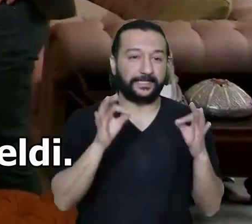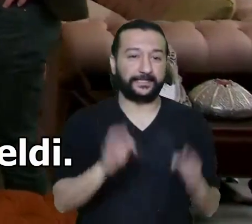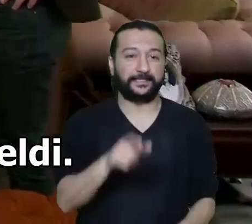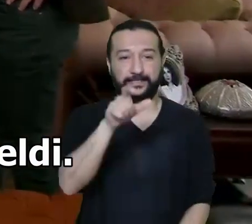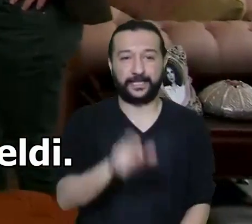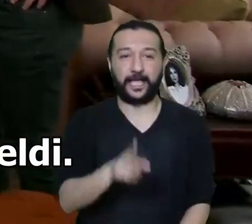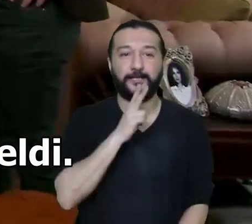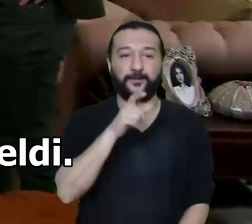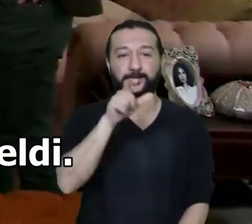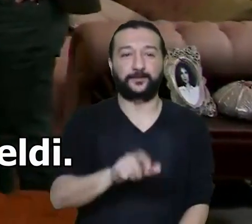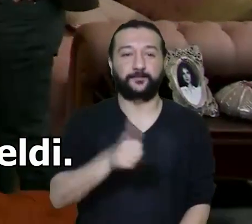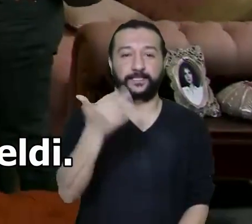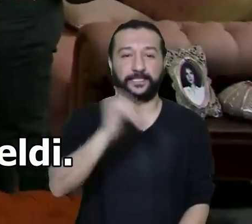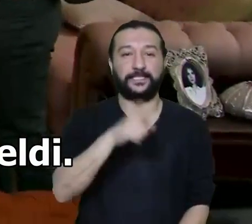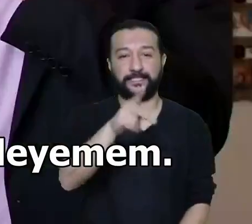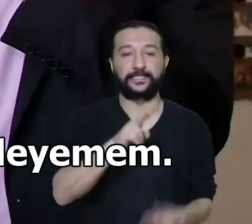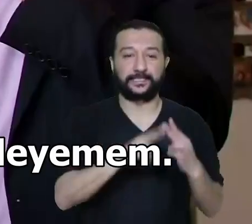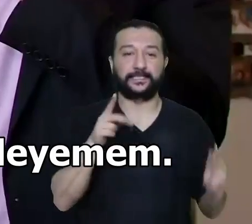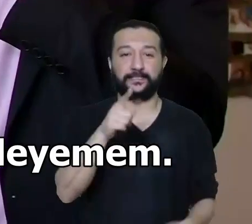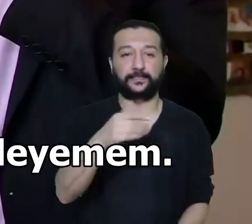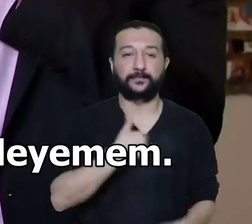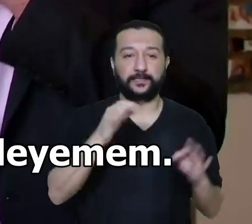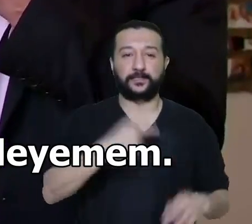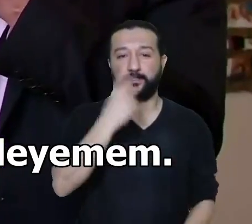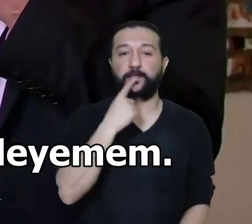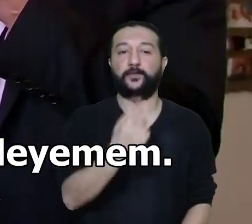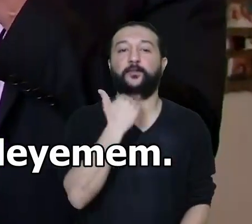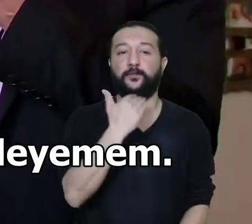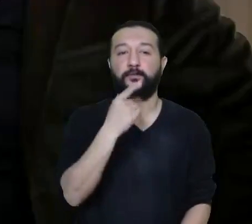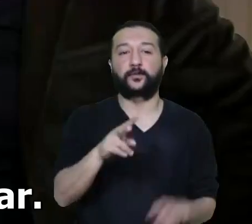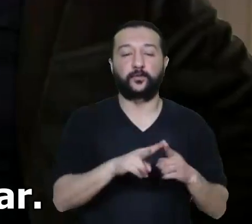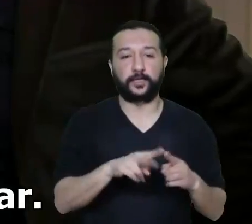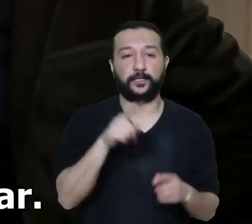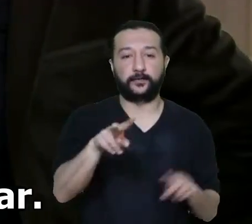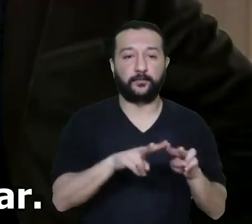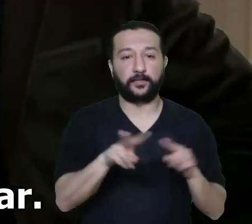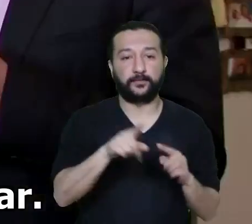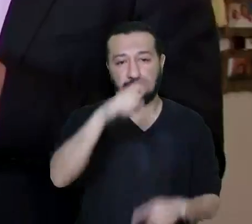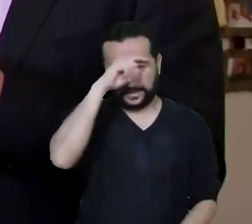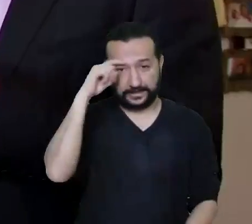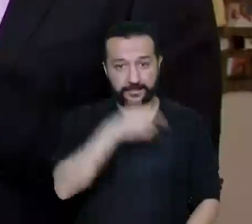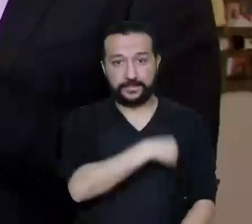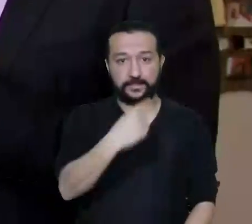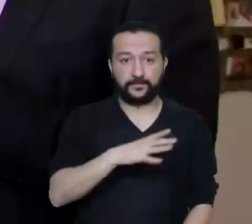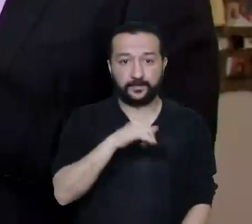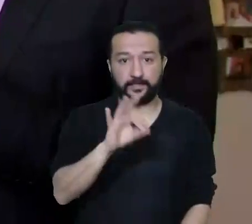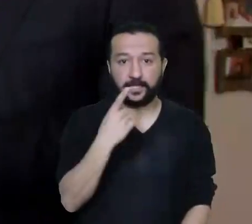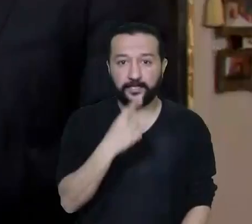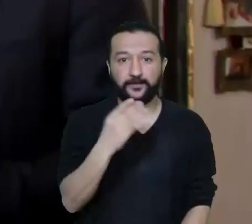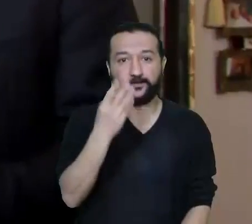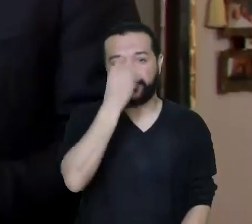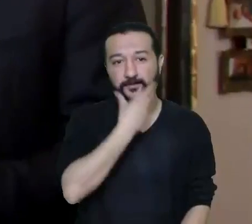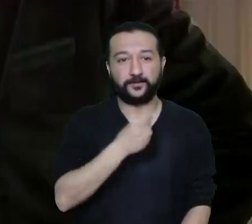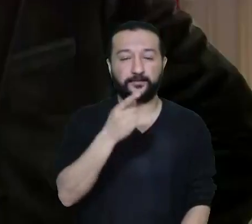İşte en son az solistimiz de geldi. Biricik sıra sende. Hayatım ben şu an şarkı falan söyleyemem. Nurhan, Mahmut Kemal'in ateşi var. Ne diyorsun?